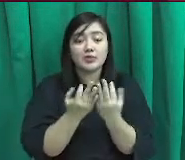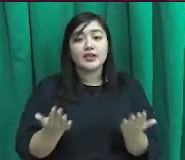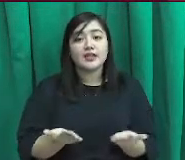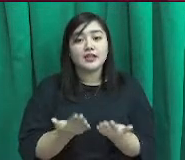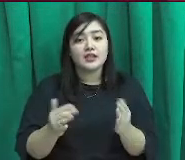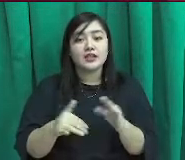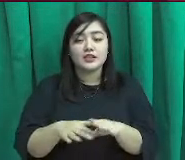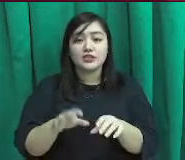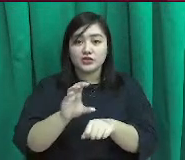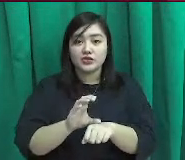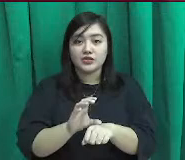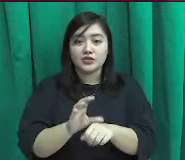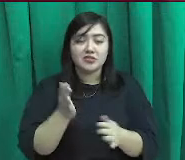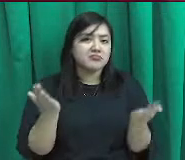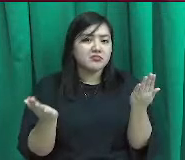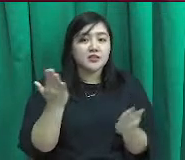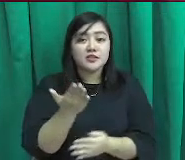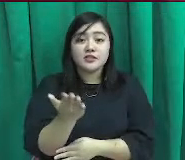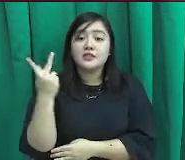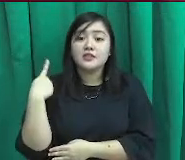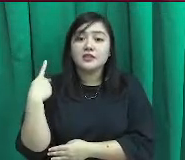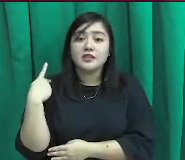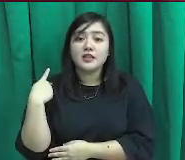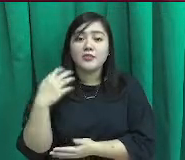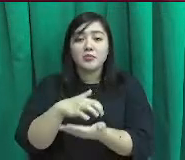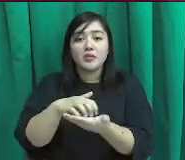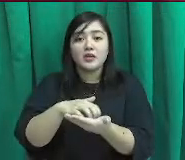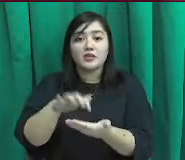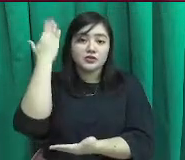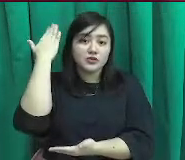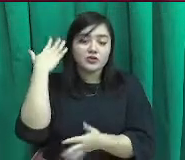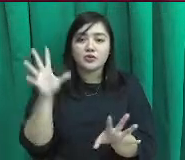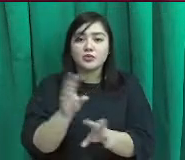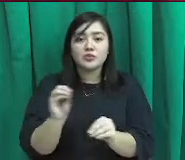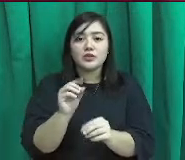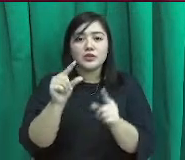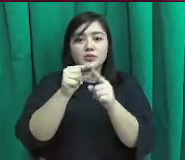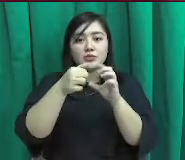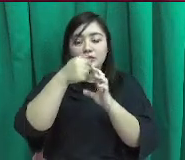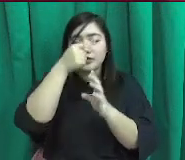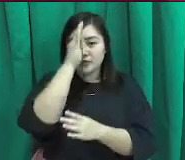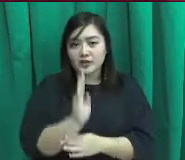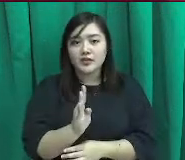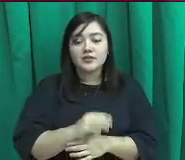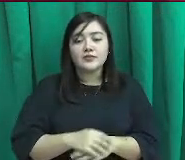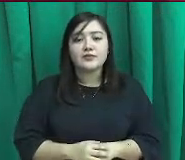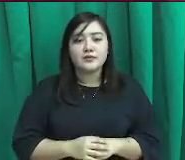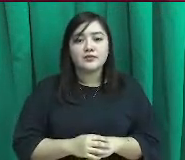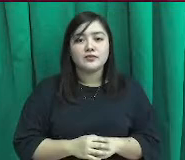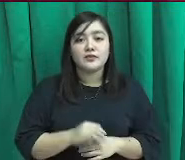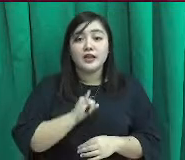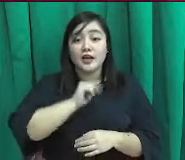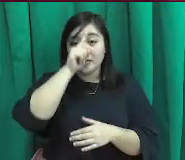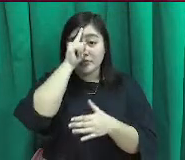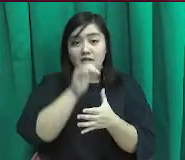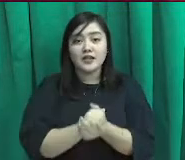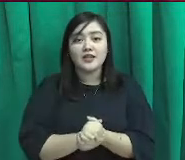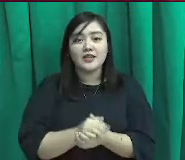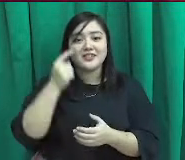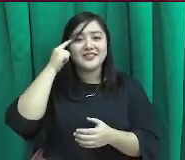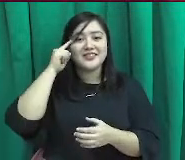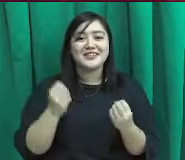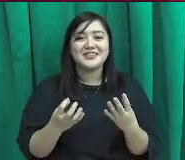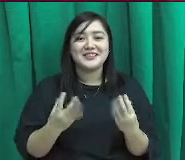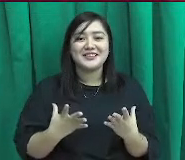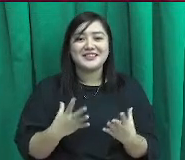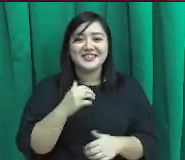na kayo nakasanayan before na wala yung salita ng Diyos eh, sa pagsasama. So, ibig sabihin ngayon, naniniwala ko for how many years, diba? Diba, Sir Dennis,